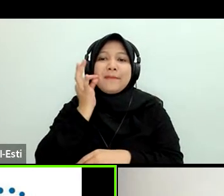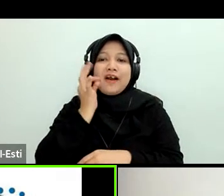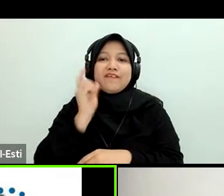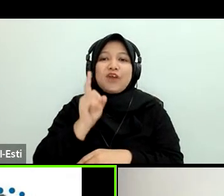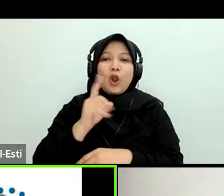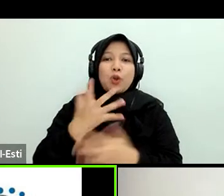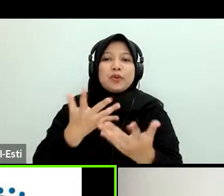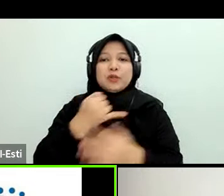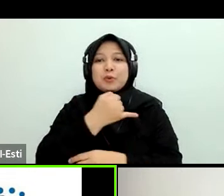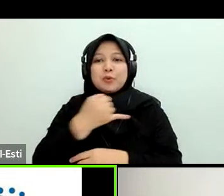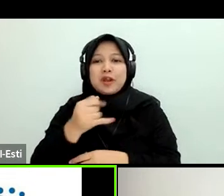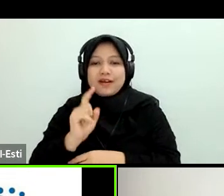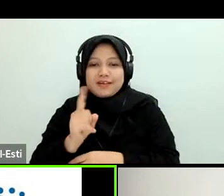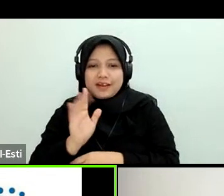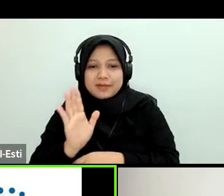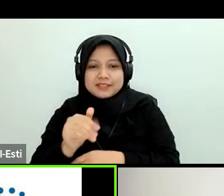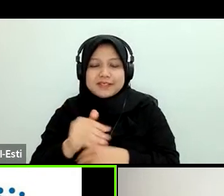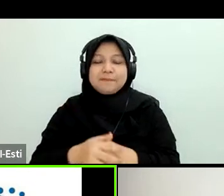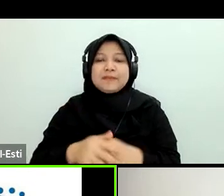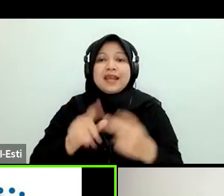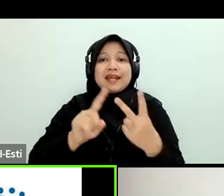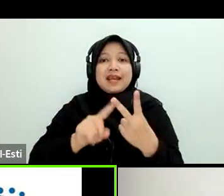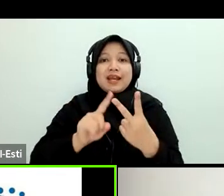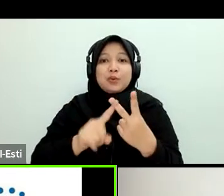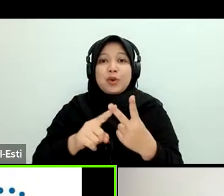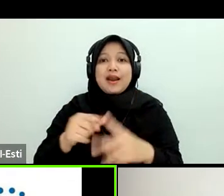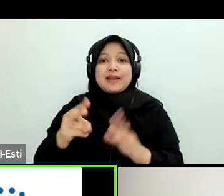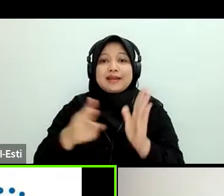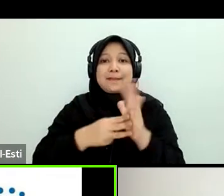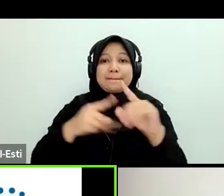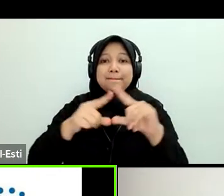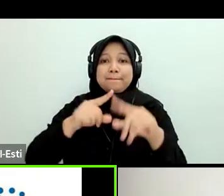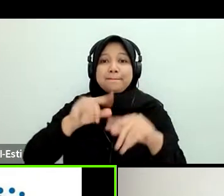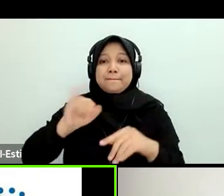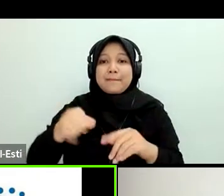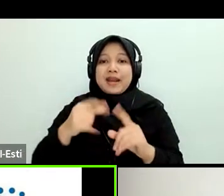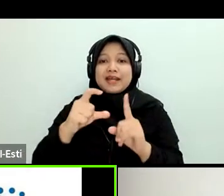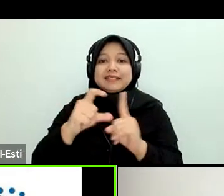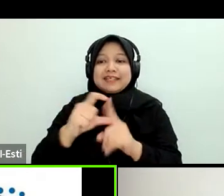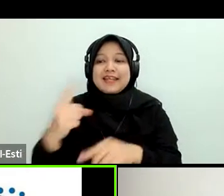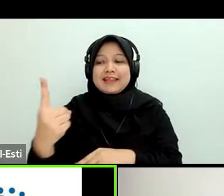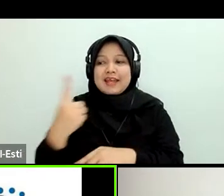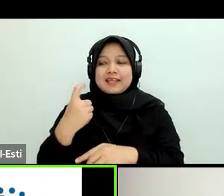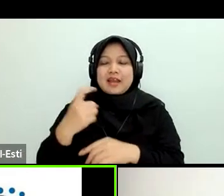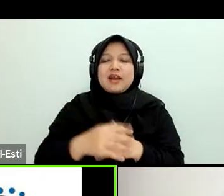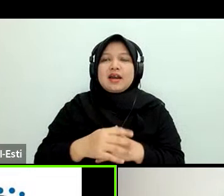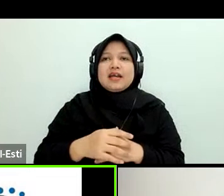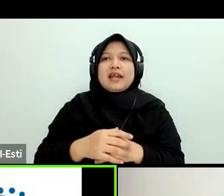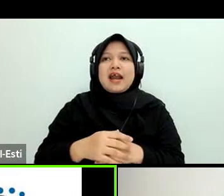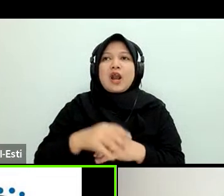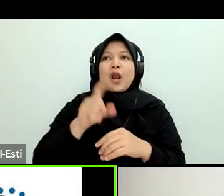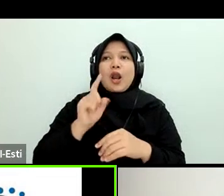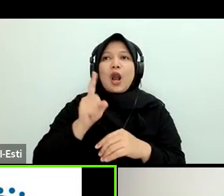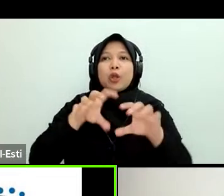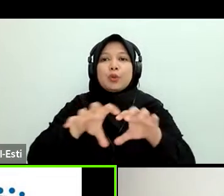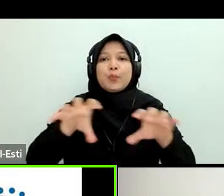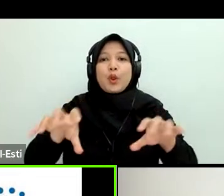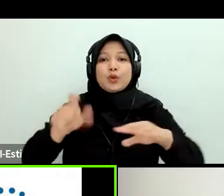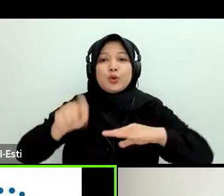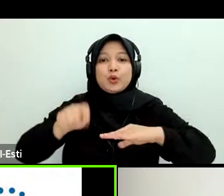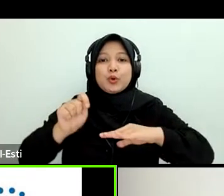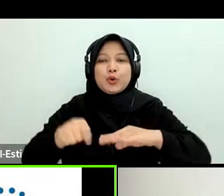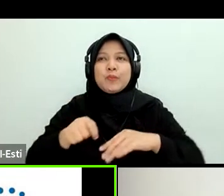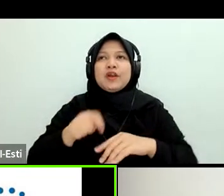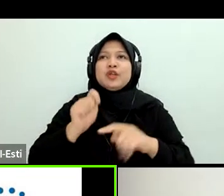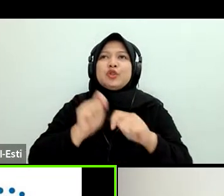dari Bang masjid Iya yang tadi saya maksudkan produk hukum kalimatnya redaksional itu jangan seperti karya